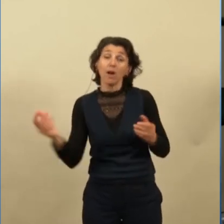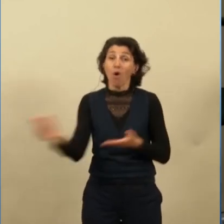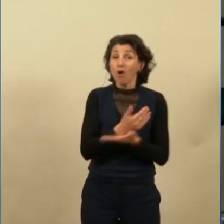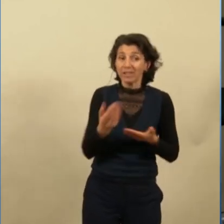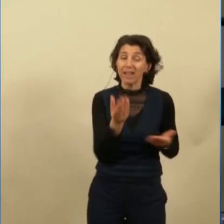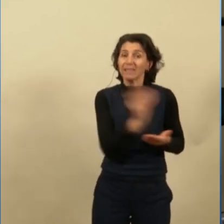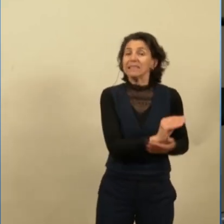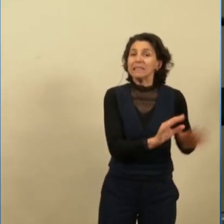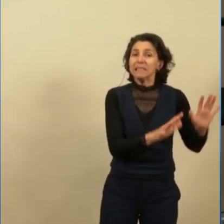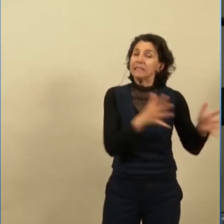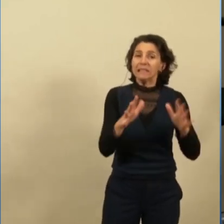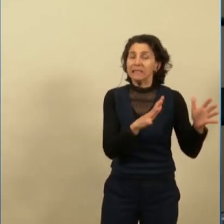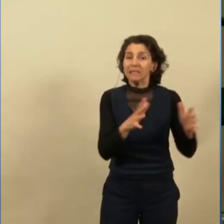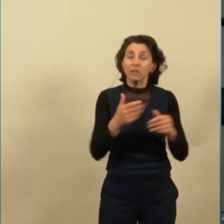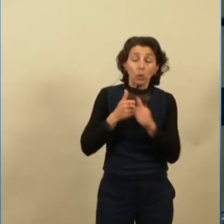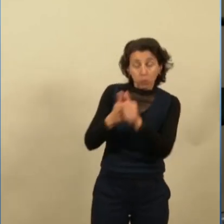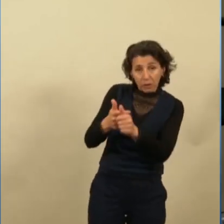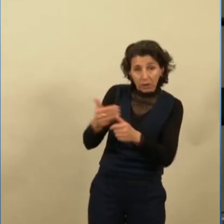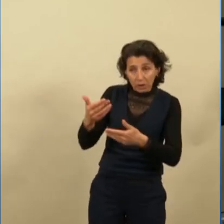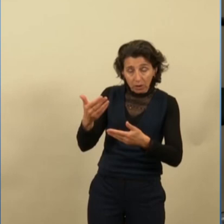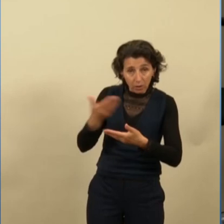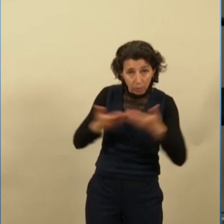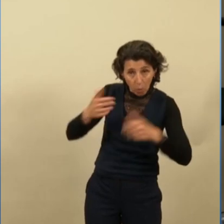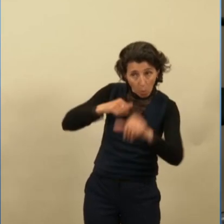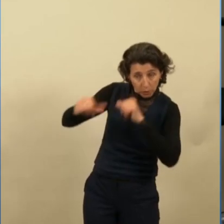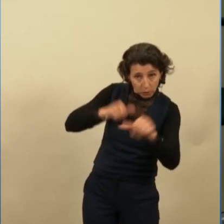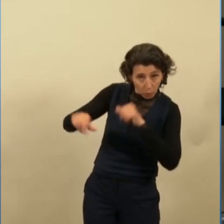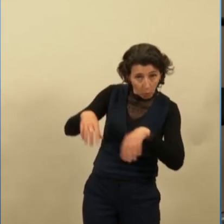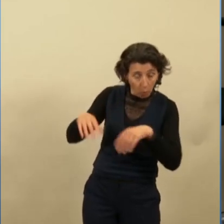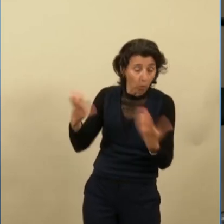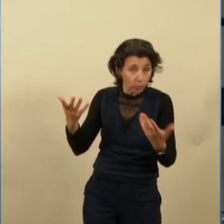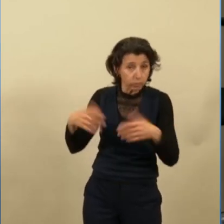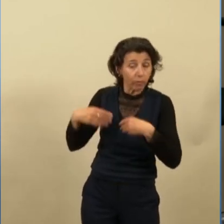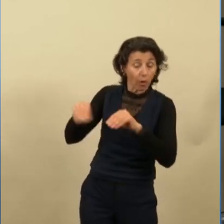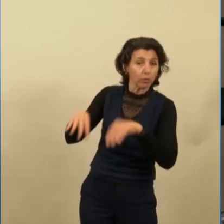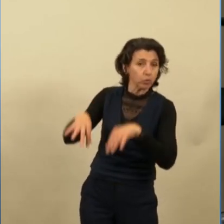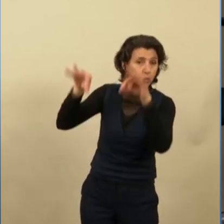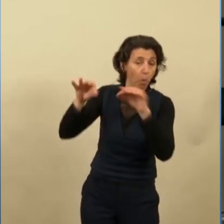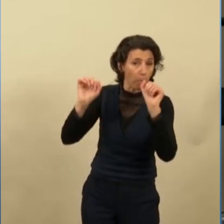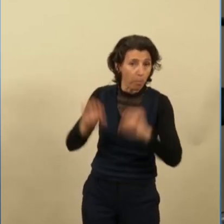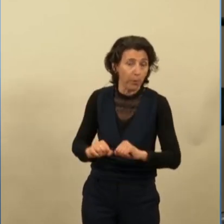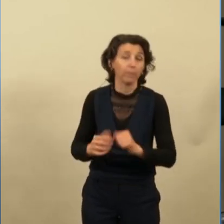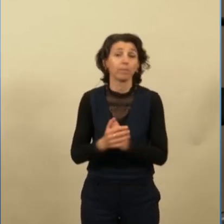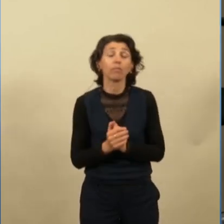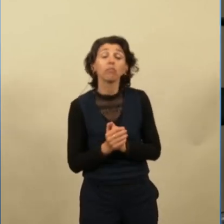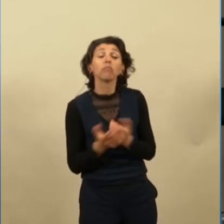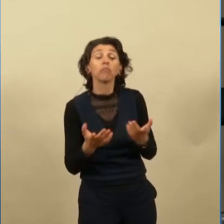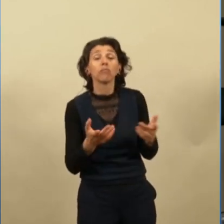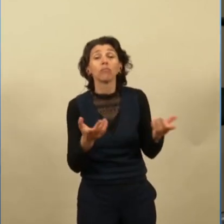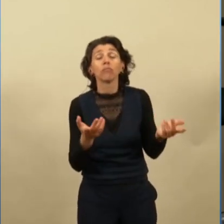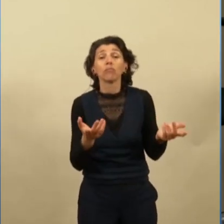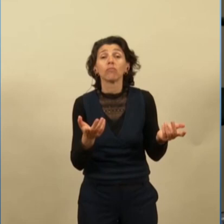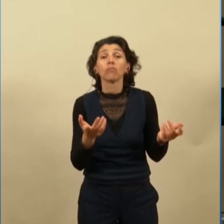réalisation de clauses suspensives à la vente l'accord du conseil d'administration de Grenoble habitat et